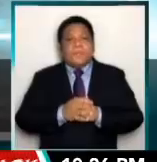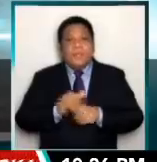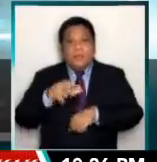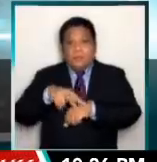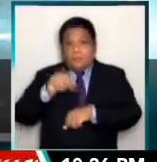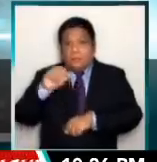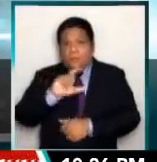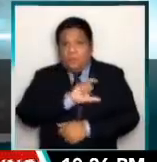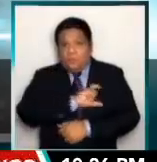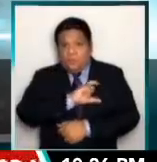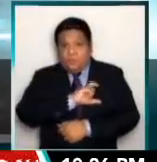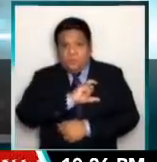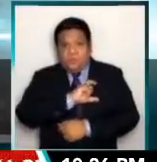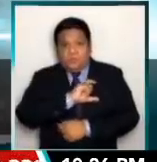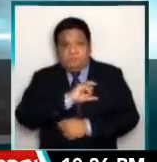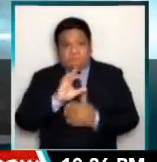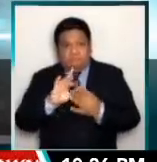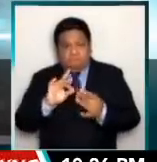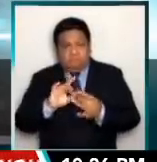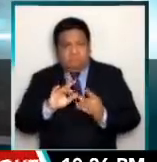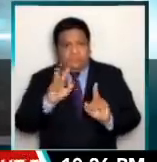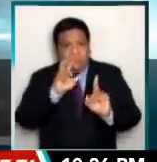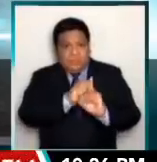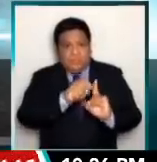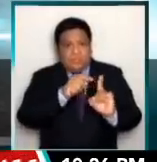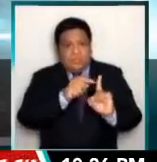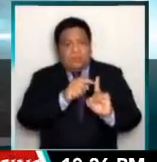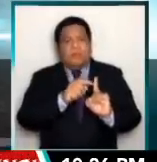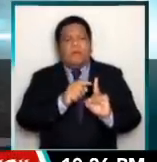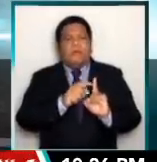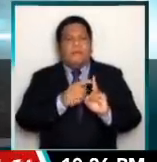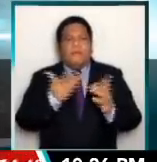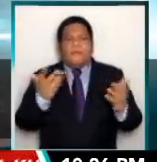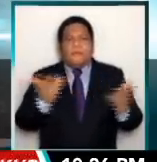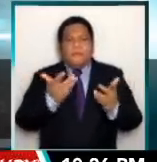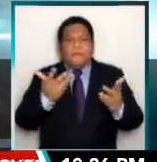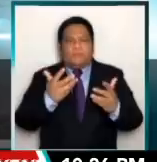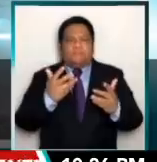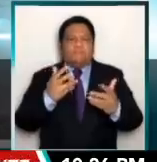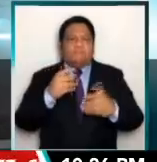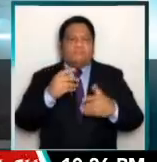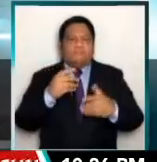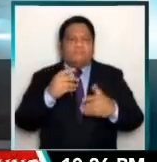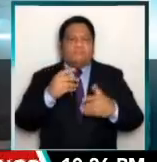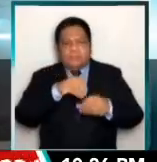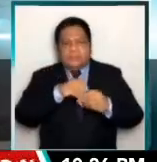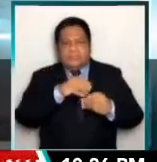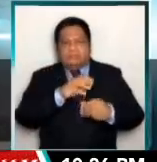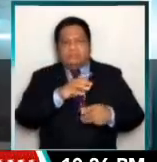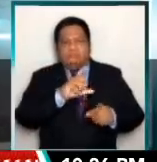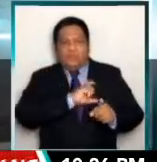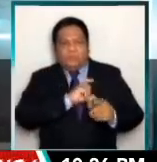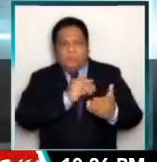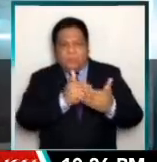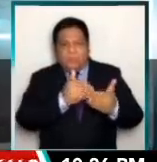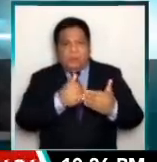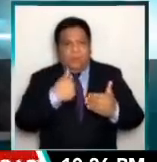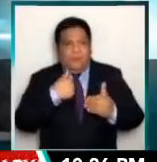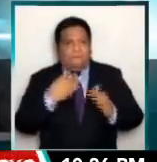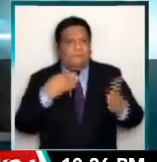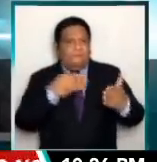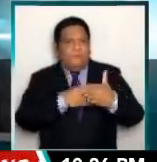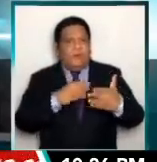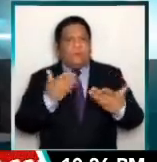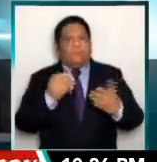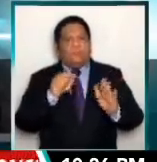ng Barangay Intelligence Network ng Mercedes Municipal Police Station. Nahaharap si Cambaya sa kasong murder at frustrated murder. Hindi na